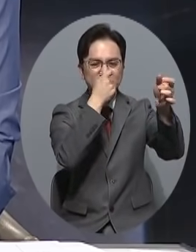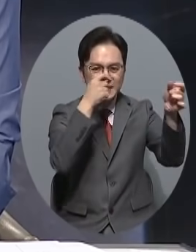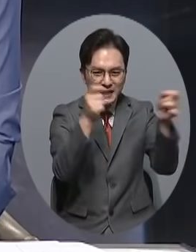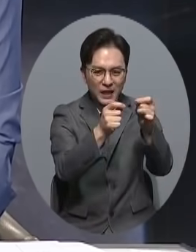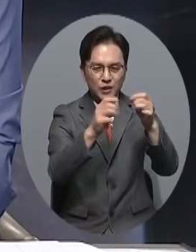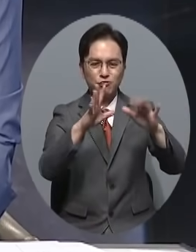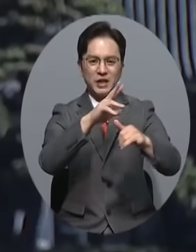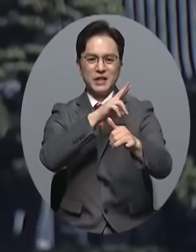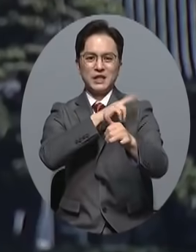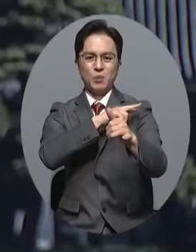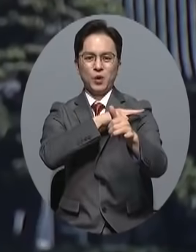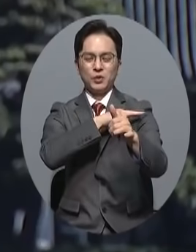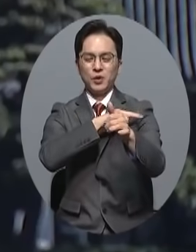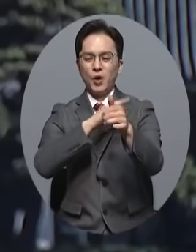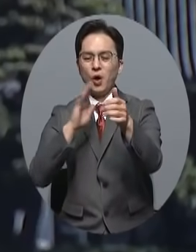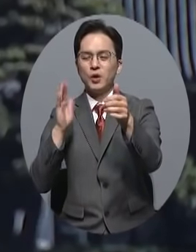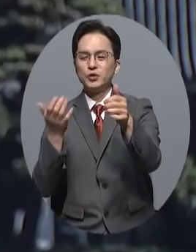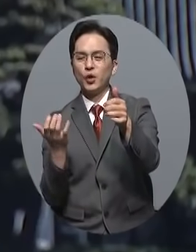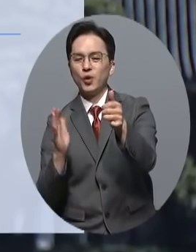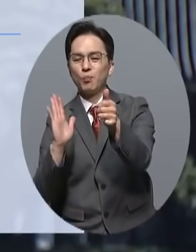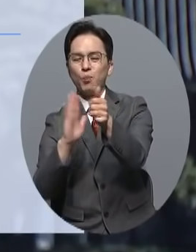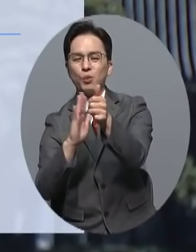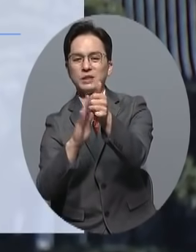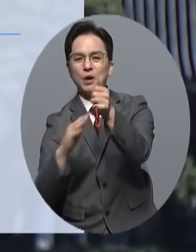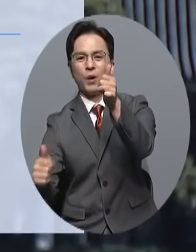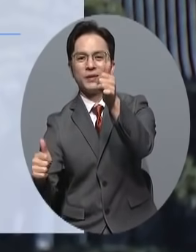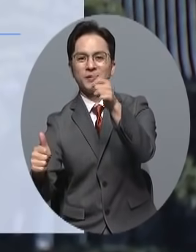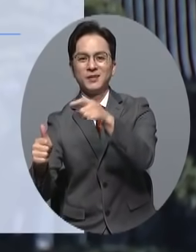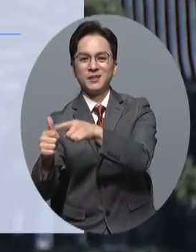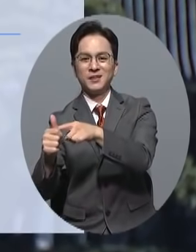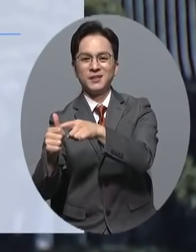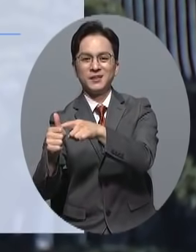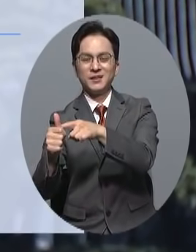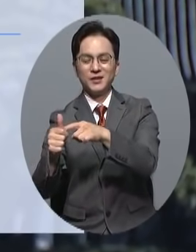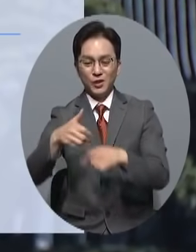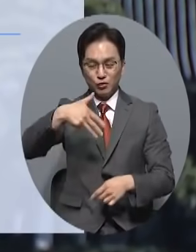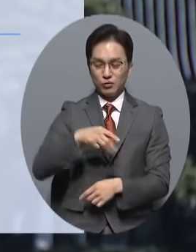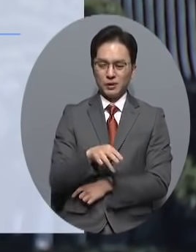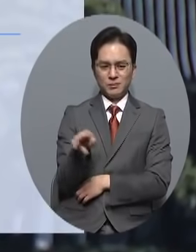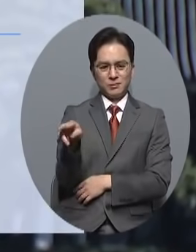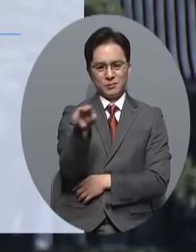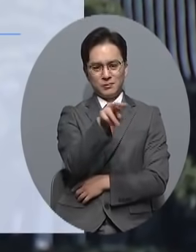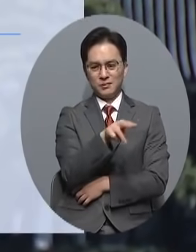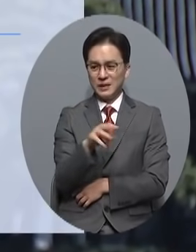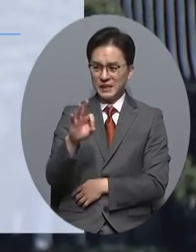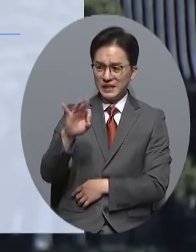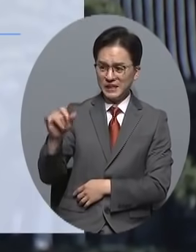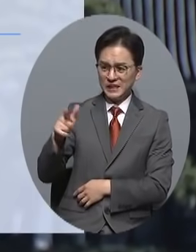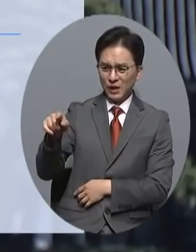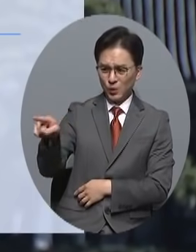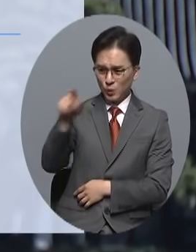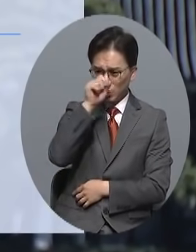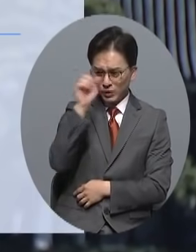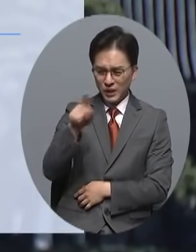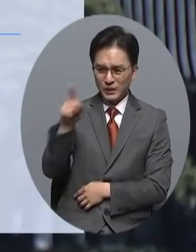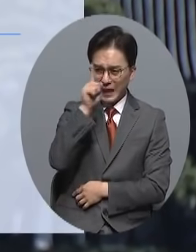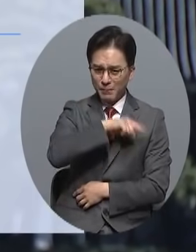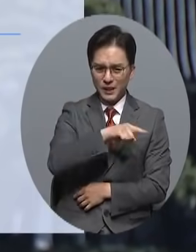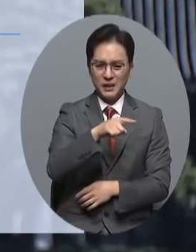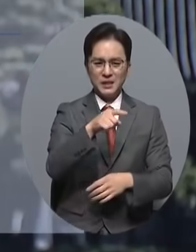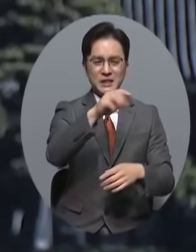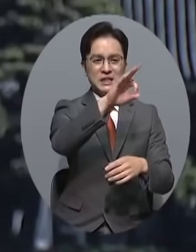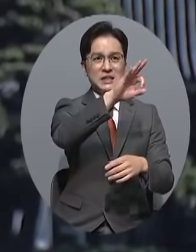본질은 2위 싸움이라고 봅니다. 현재 지금 1위는 좀 이재명 후보와 이낙연 후보의